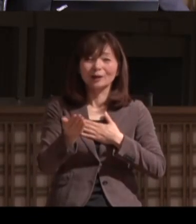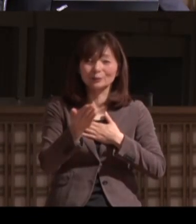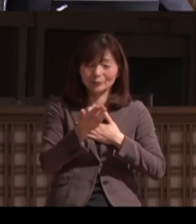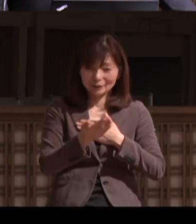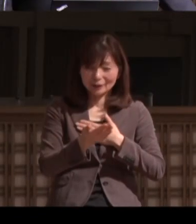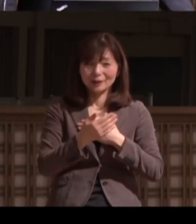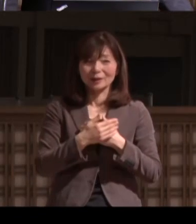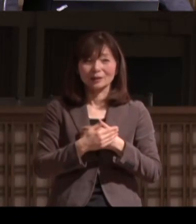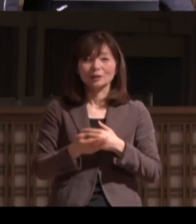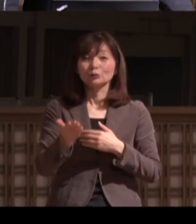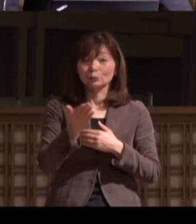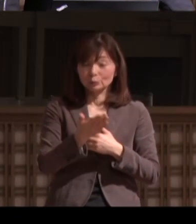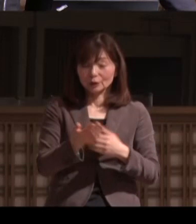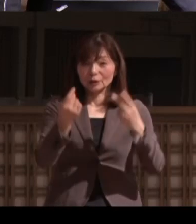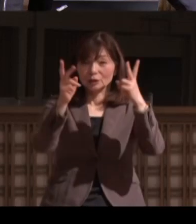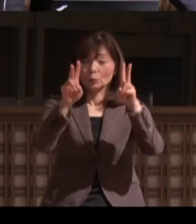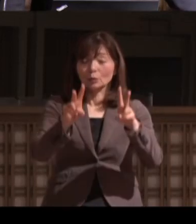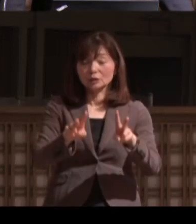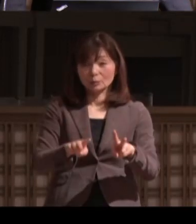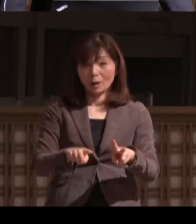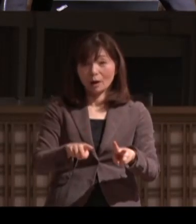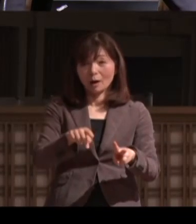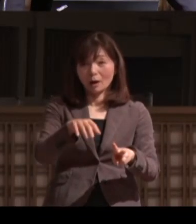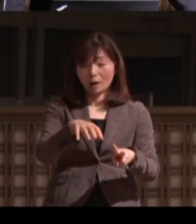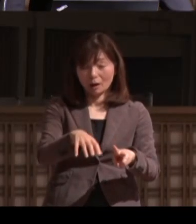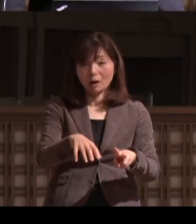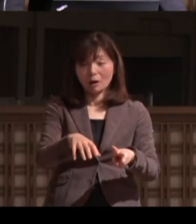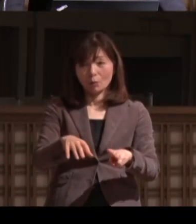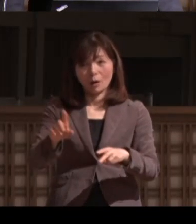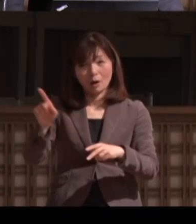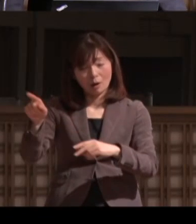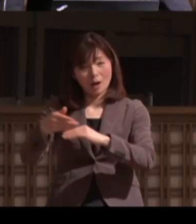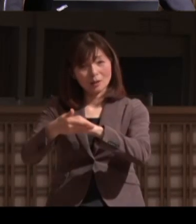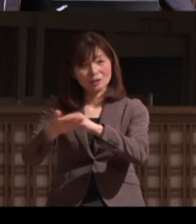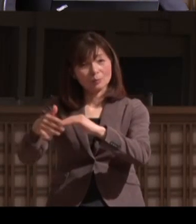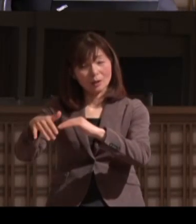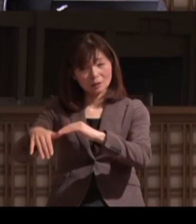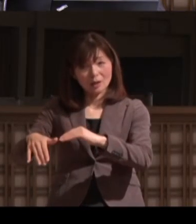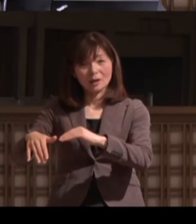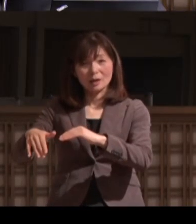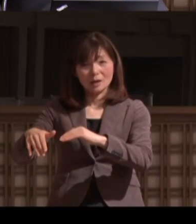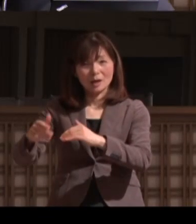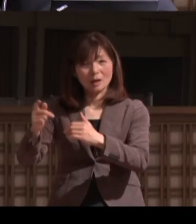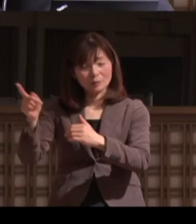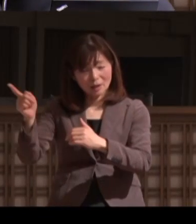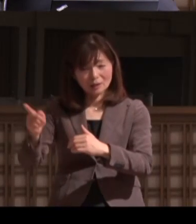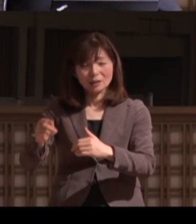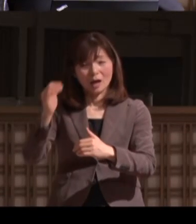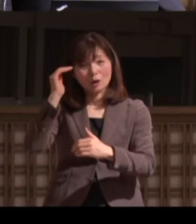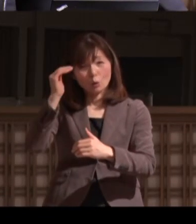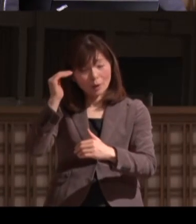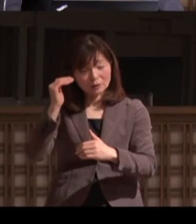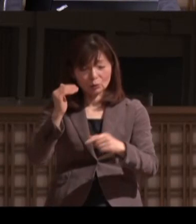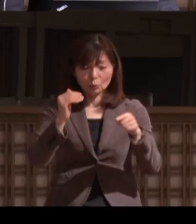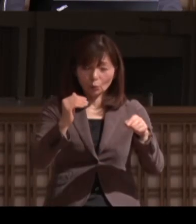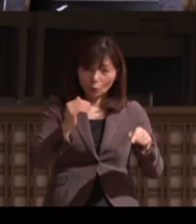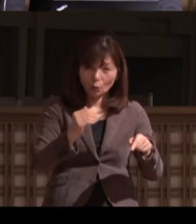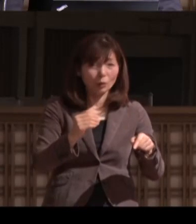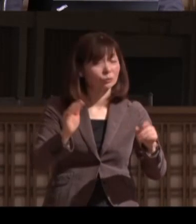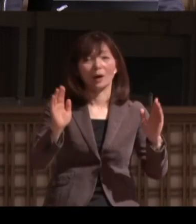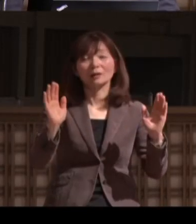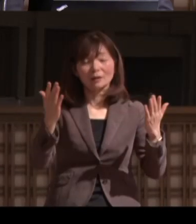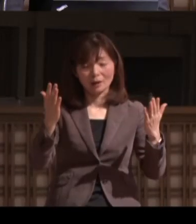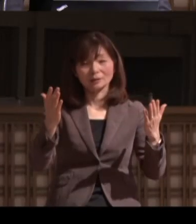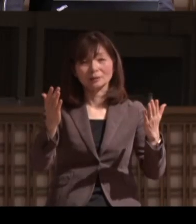けど広島は別に島根のように困ったことはないんだとお感じになってる方